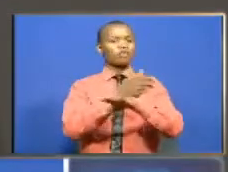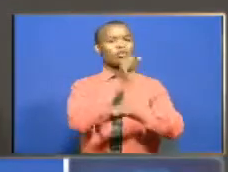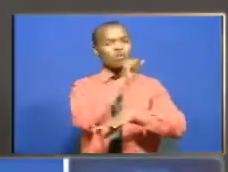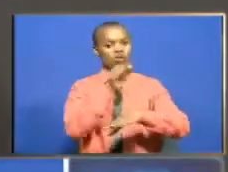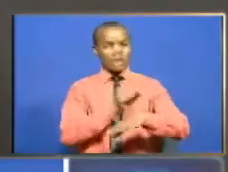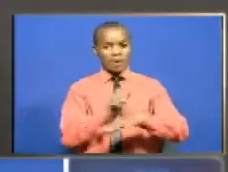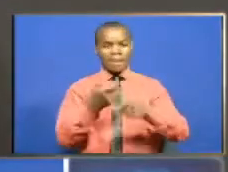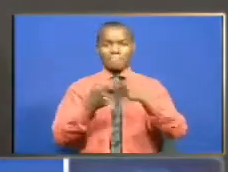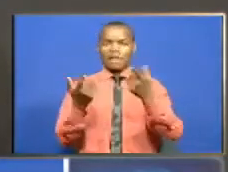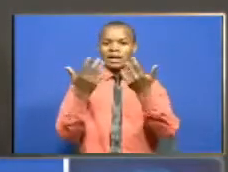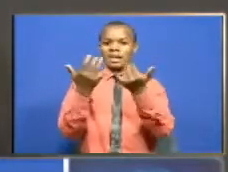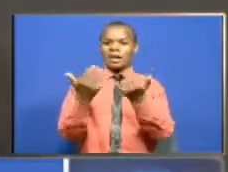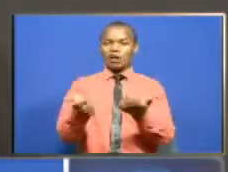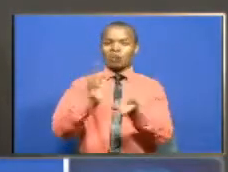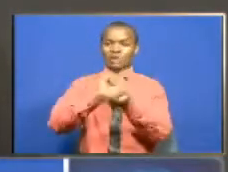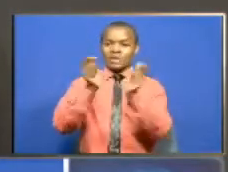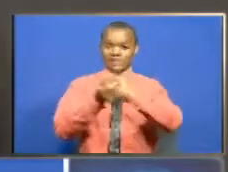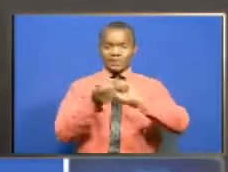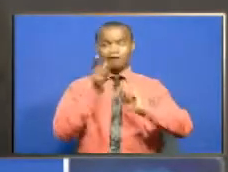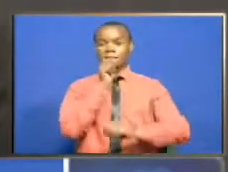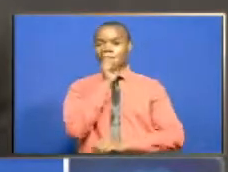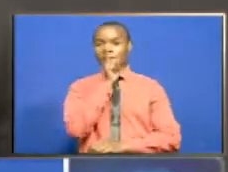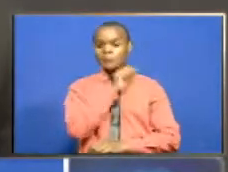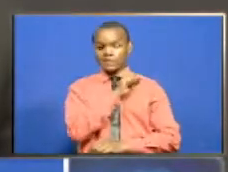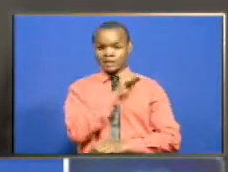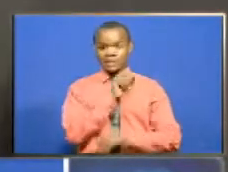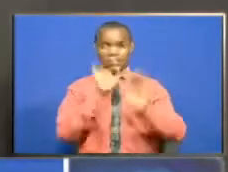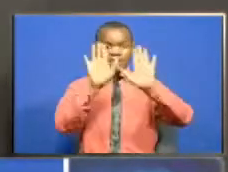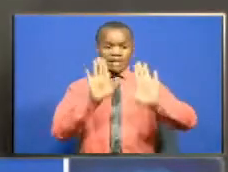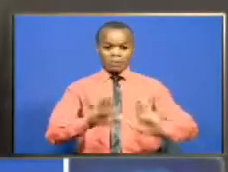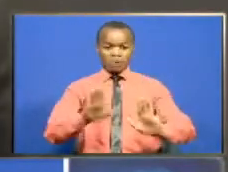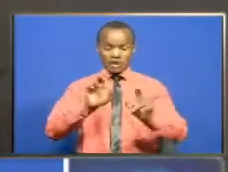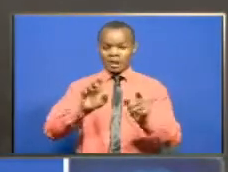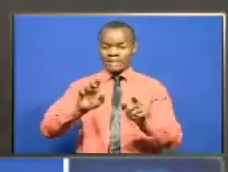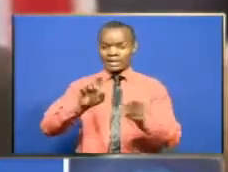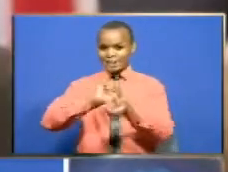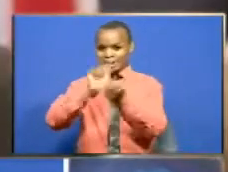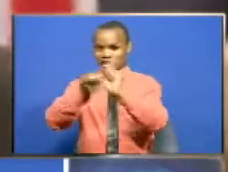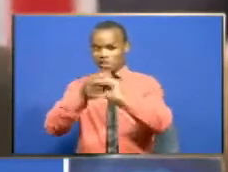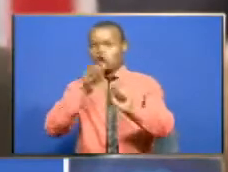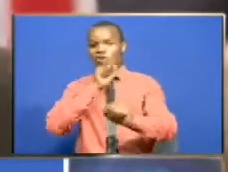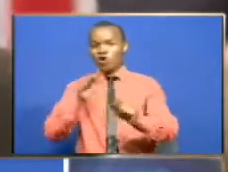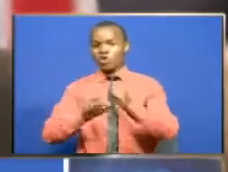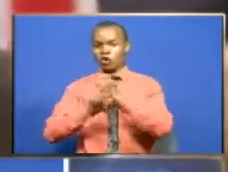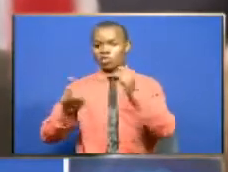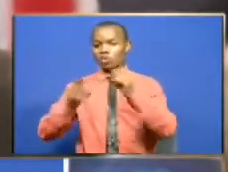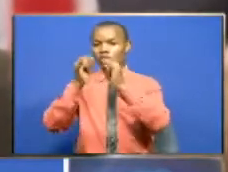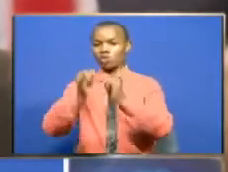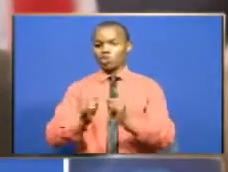this high time we move from analog to digital.